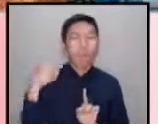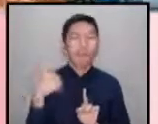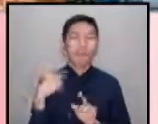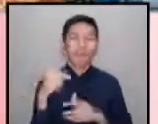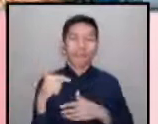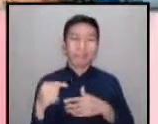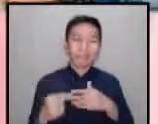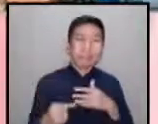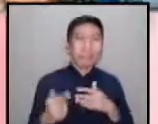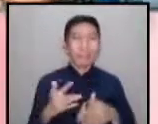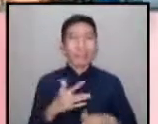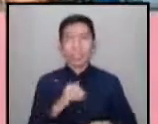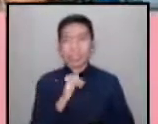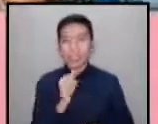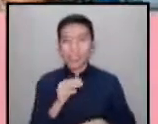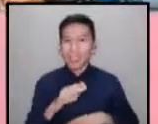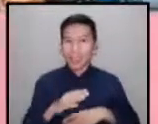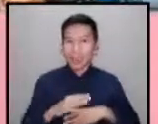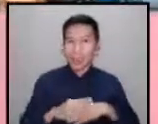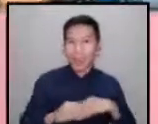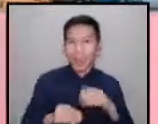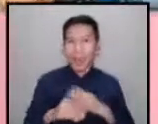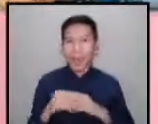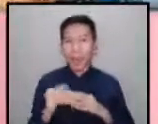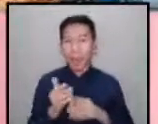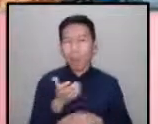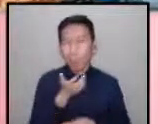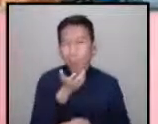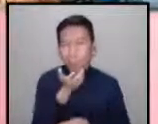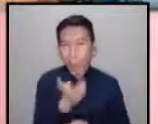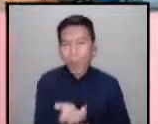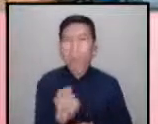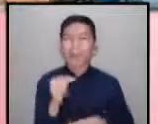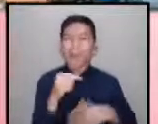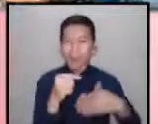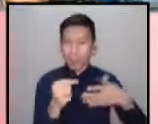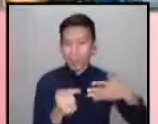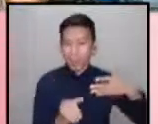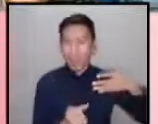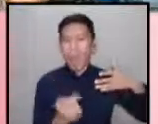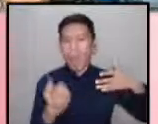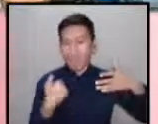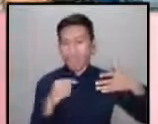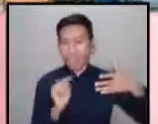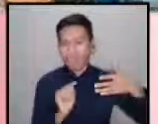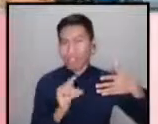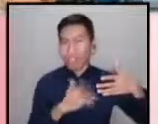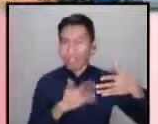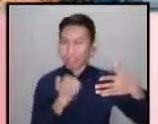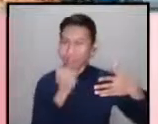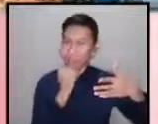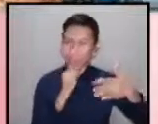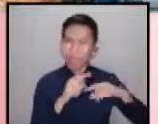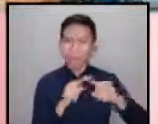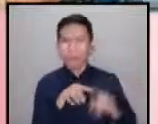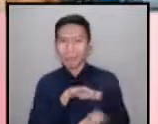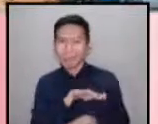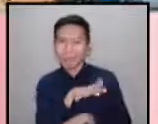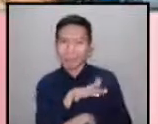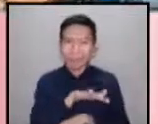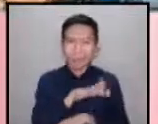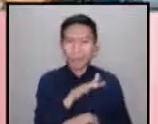discomfort, nausea, vomiting, yun ang mga common, but these are very considered mild to